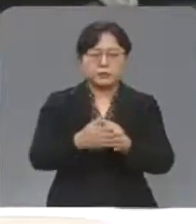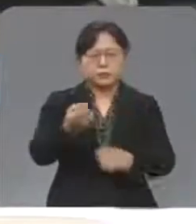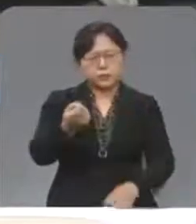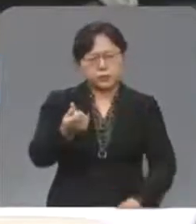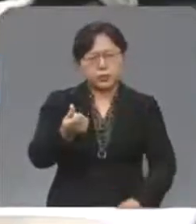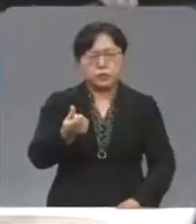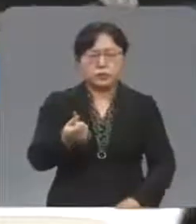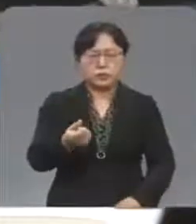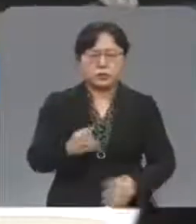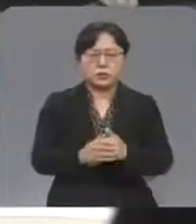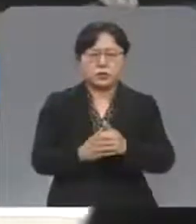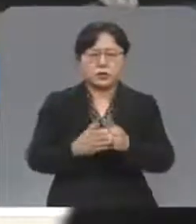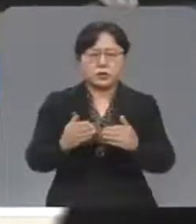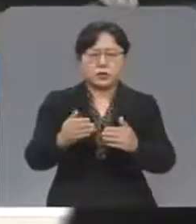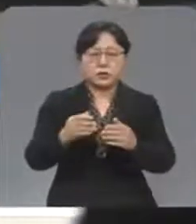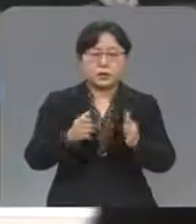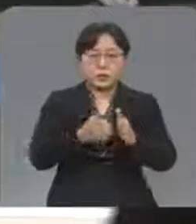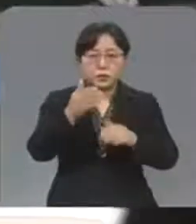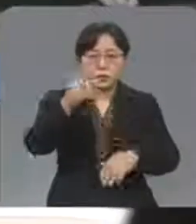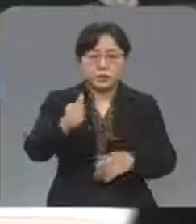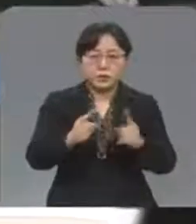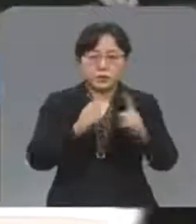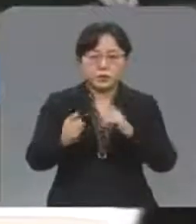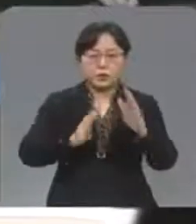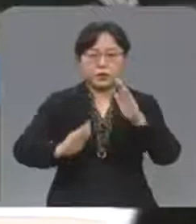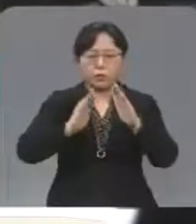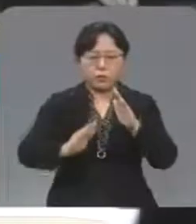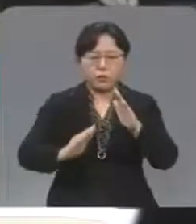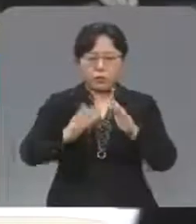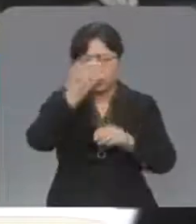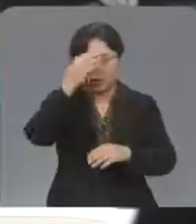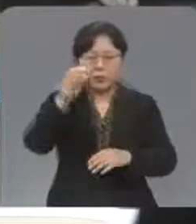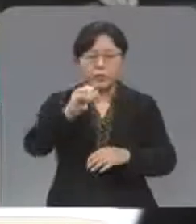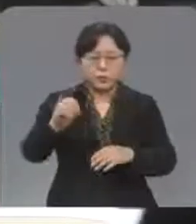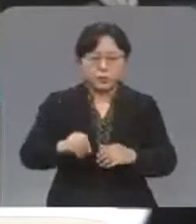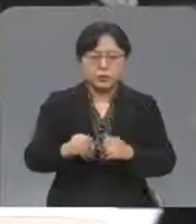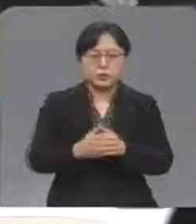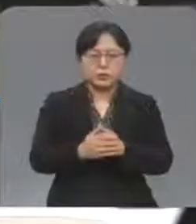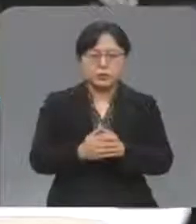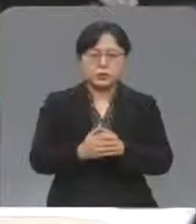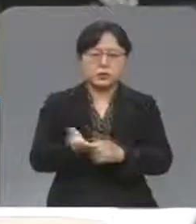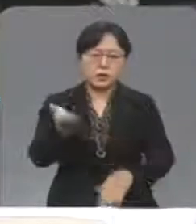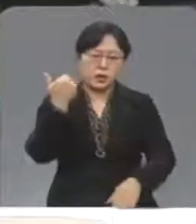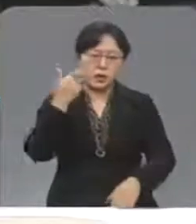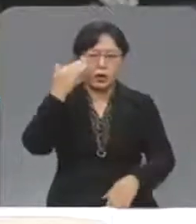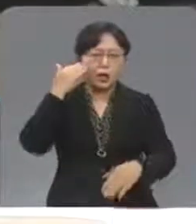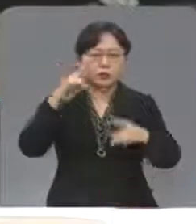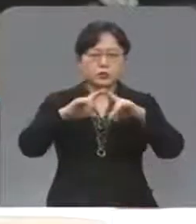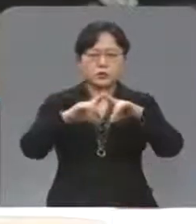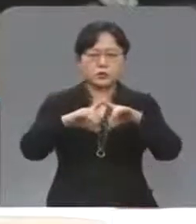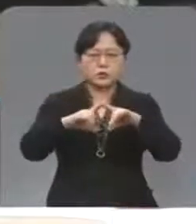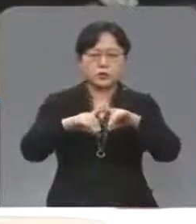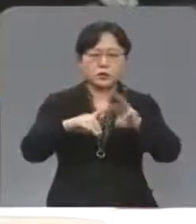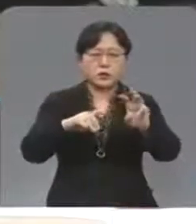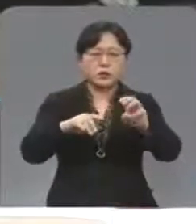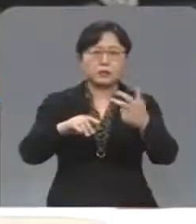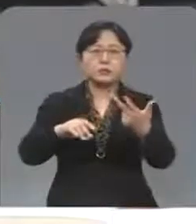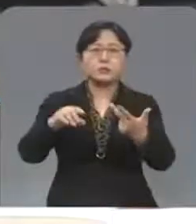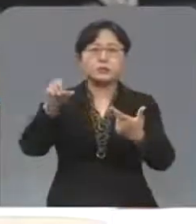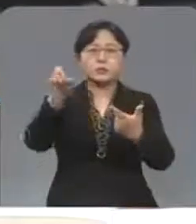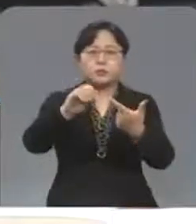미미하고요. 방금 지사님께서 말씀하셨던 공공기여율 자체도 과거에 한전 같은 경우도 약 36%가